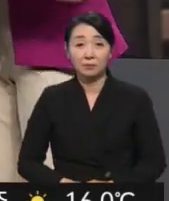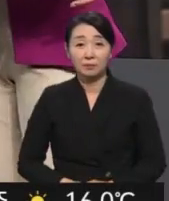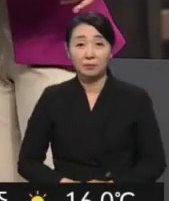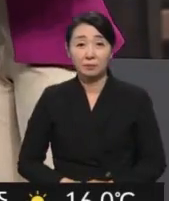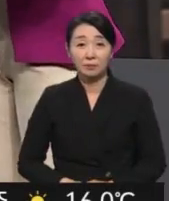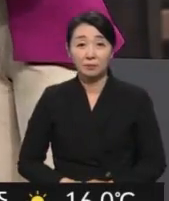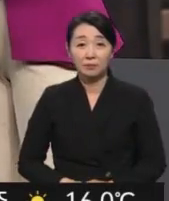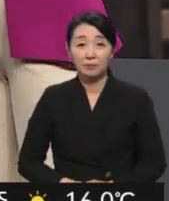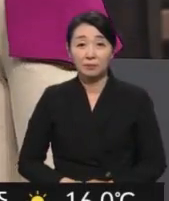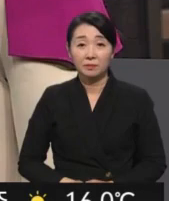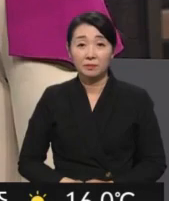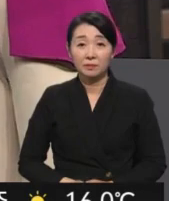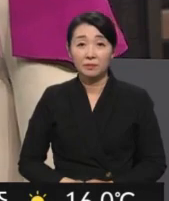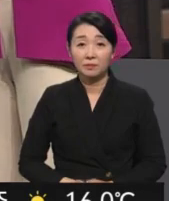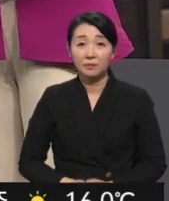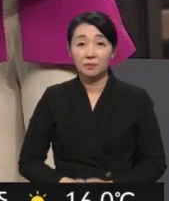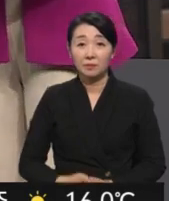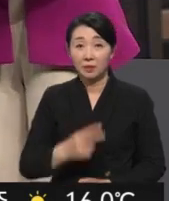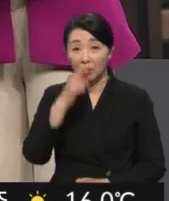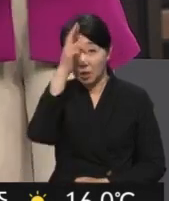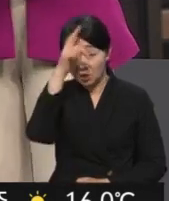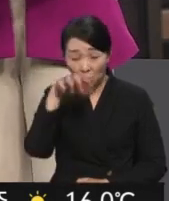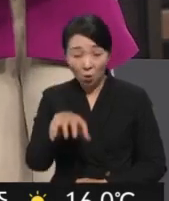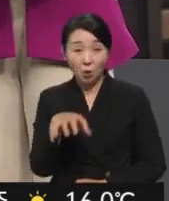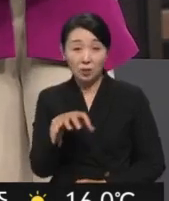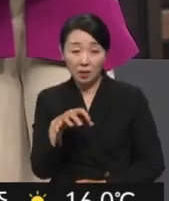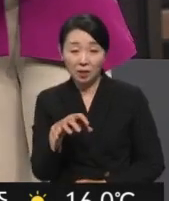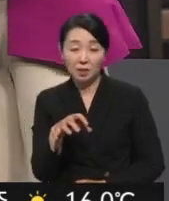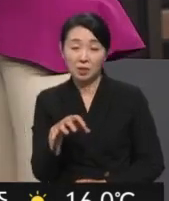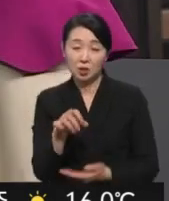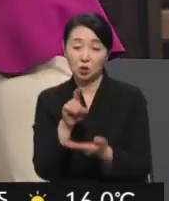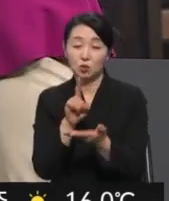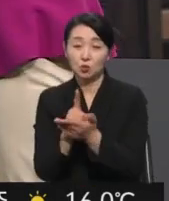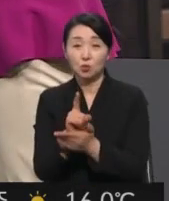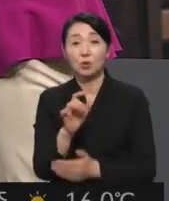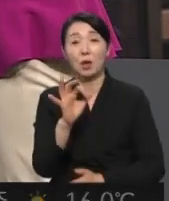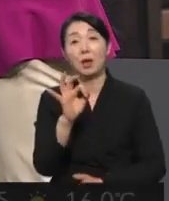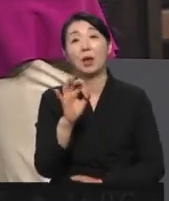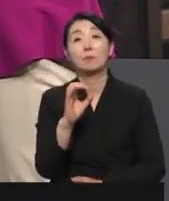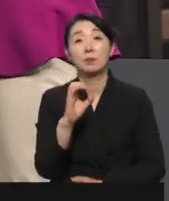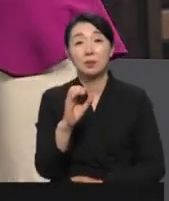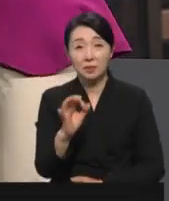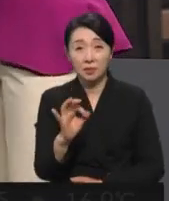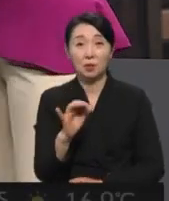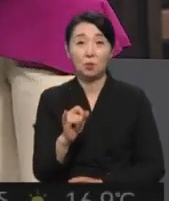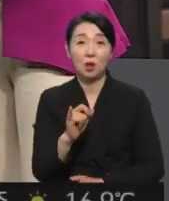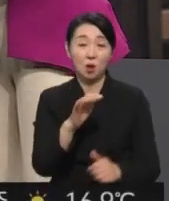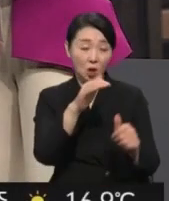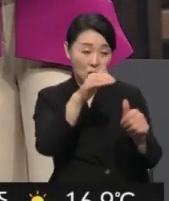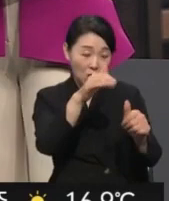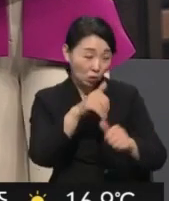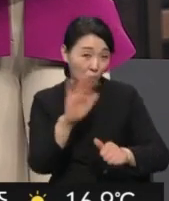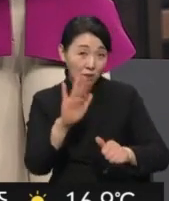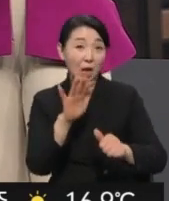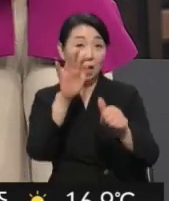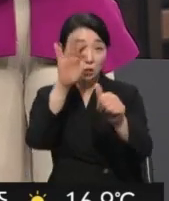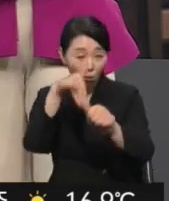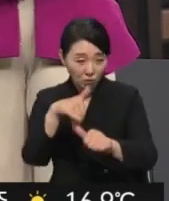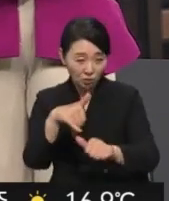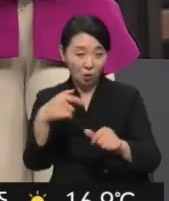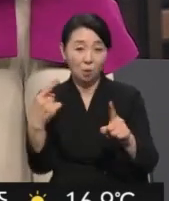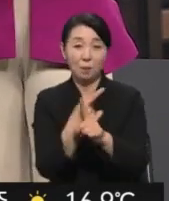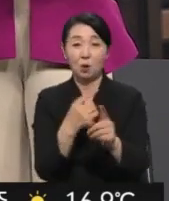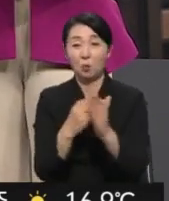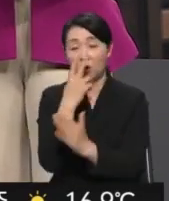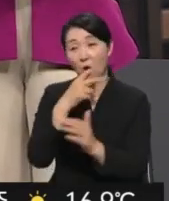네, 경찰이 성남FC 후원금 사건 불송치에서 송치로 결론을 바꿔서 이렇게 검찰에 넘긴